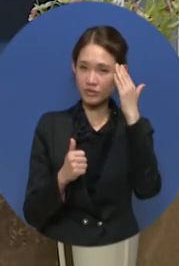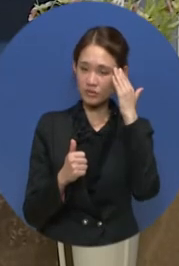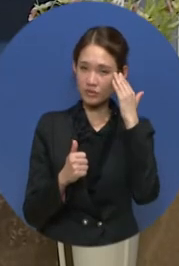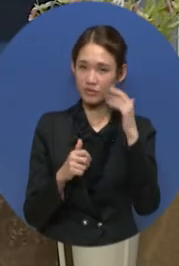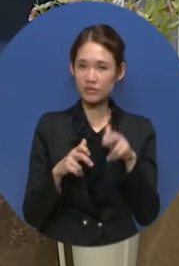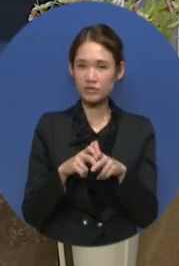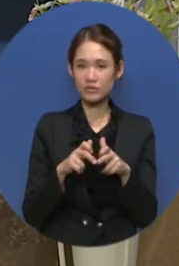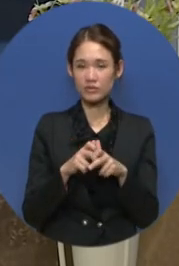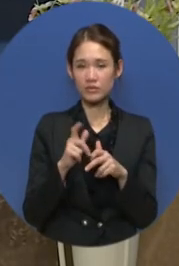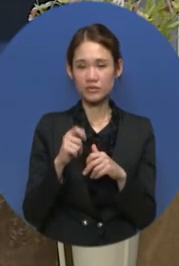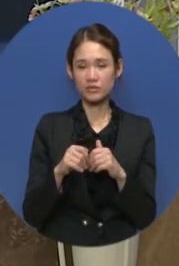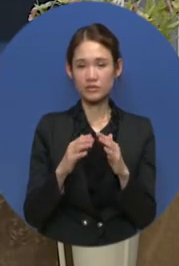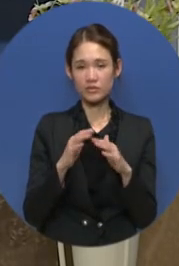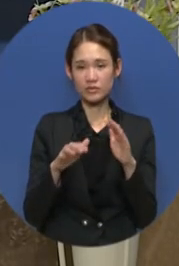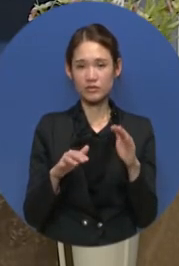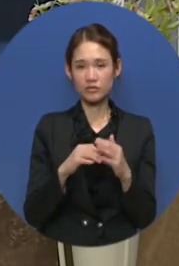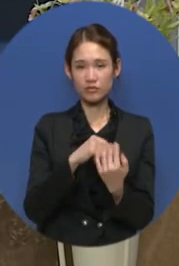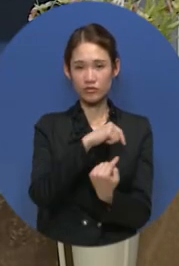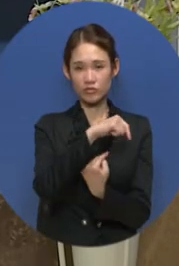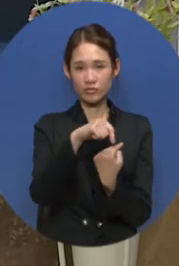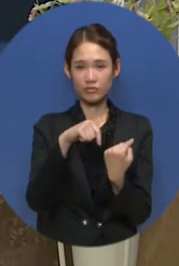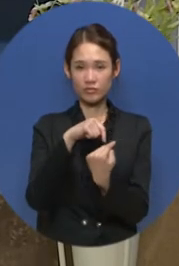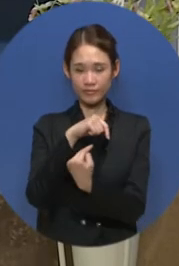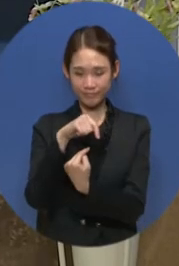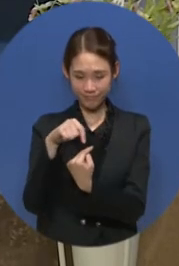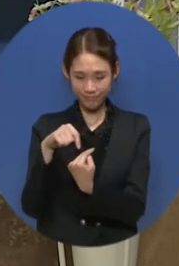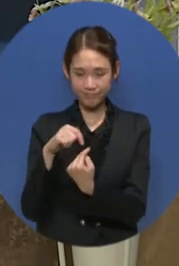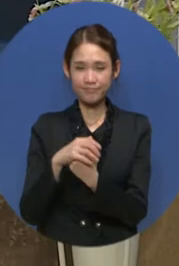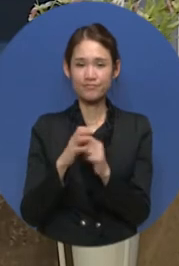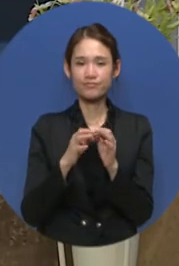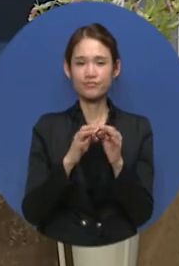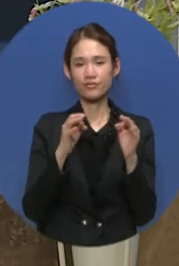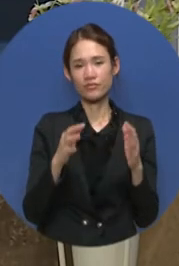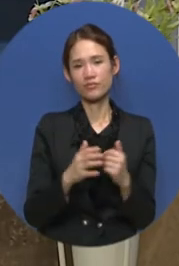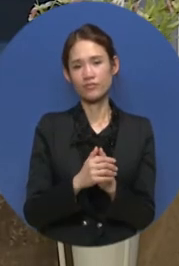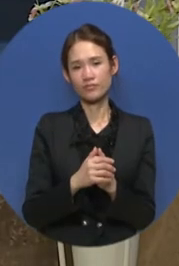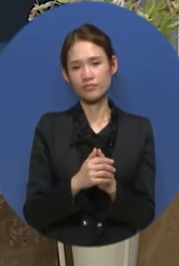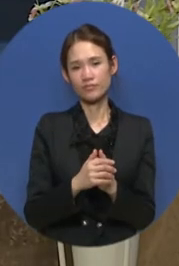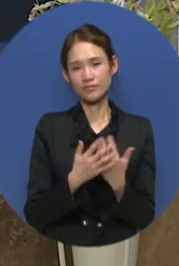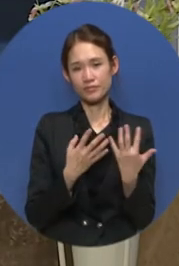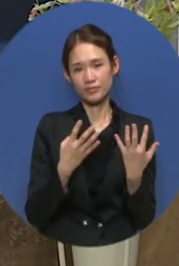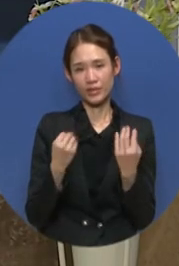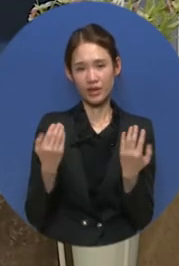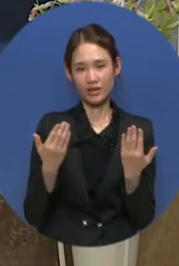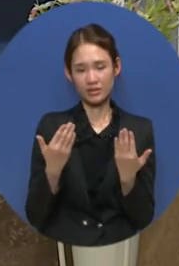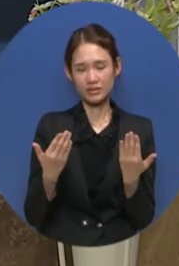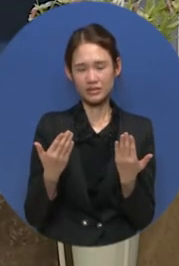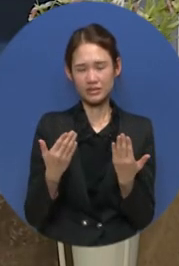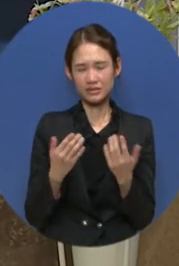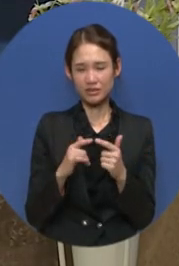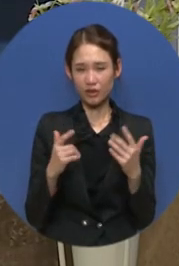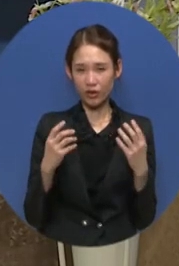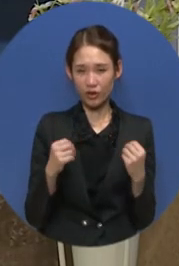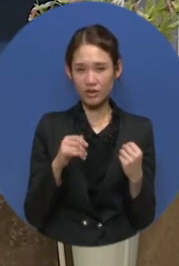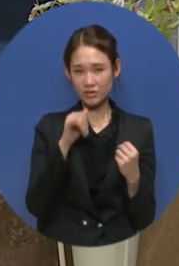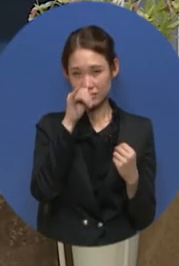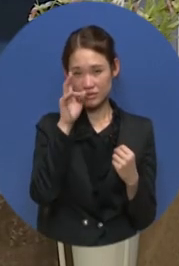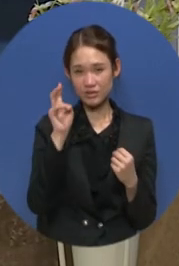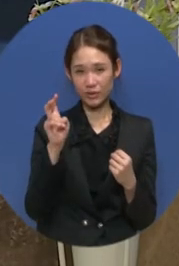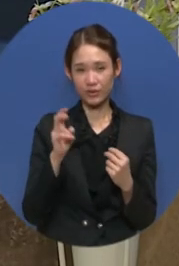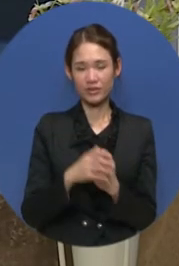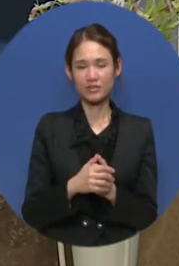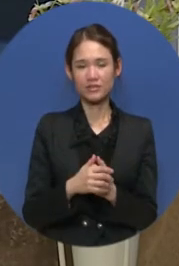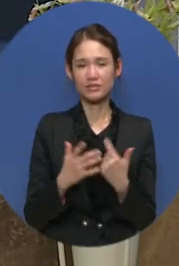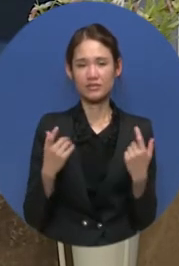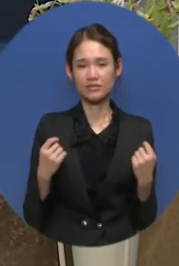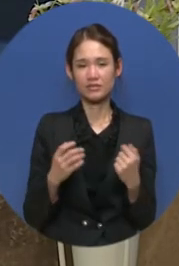원장님께서는 이 한국 장애우 마을을 또 운영해 오시면서 예. 참 많은 일들이 있으셨을 것 같거든요. 그렇죠.